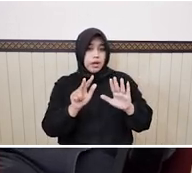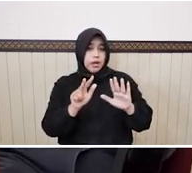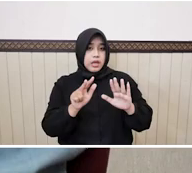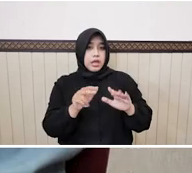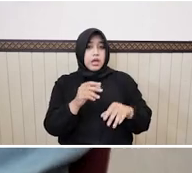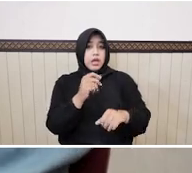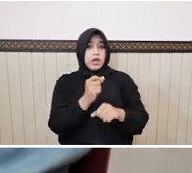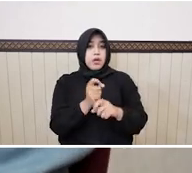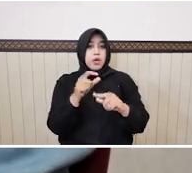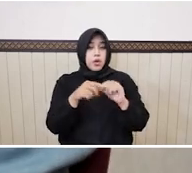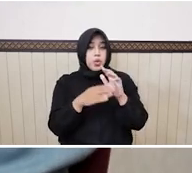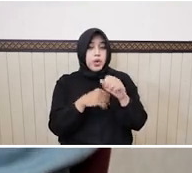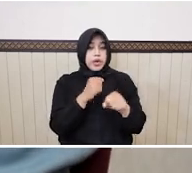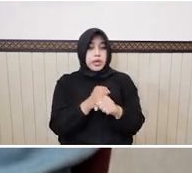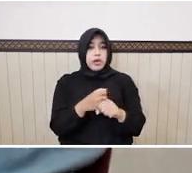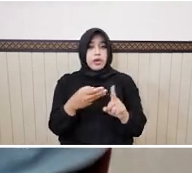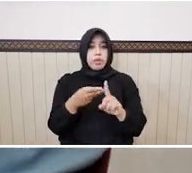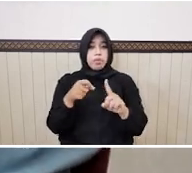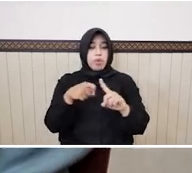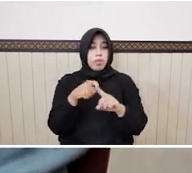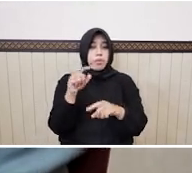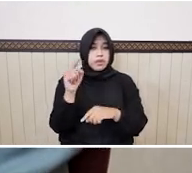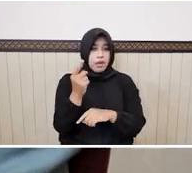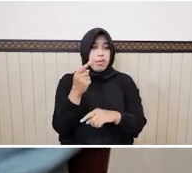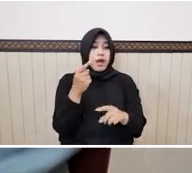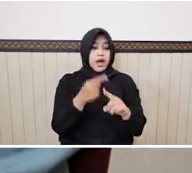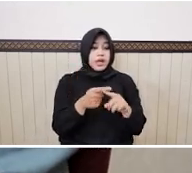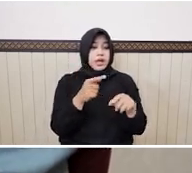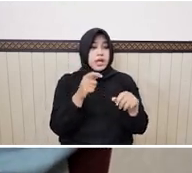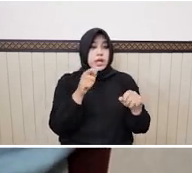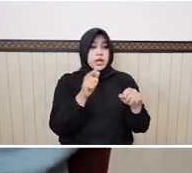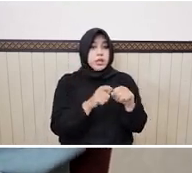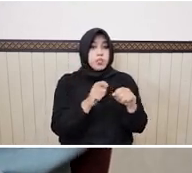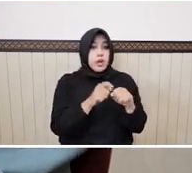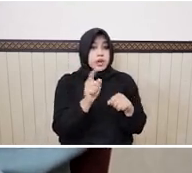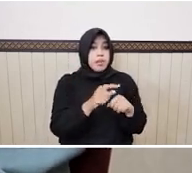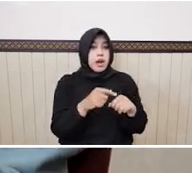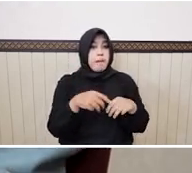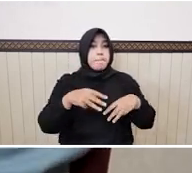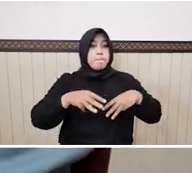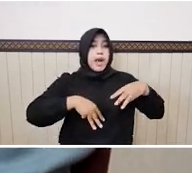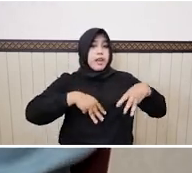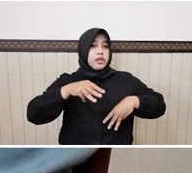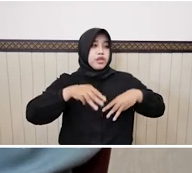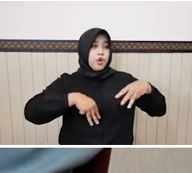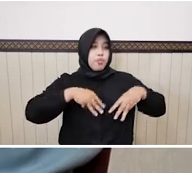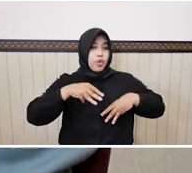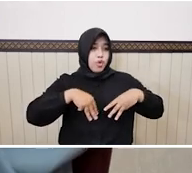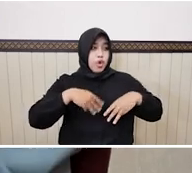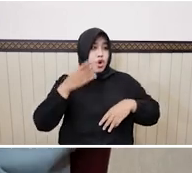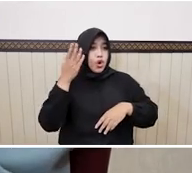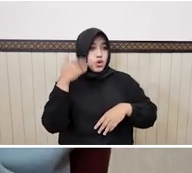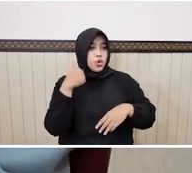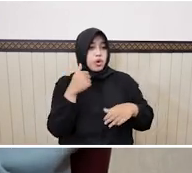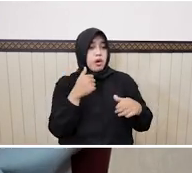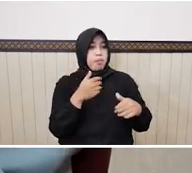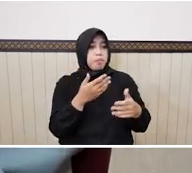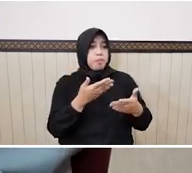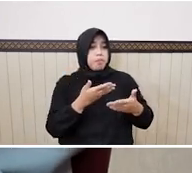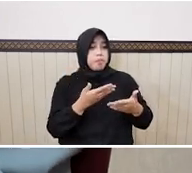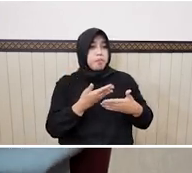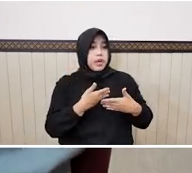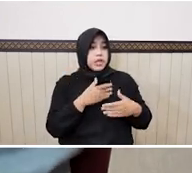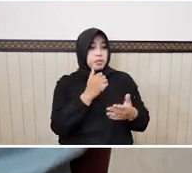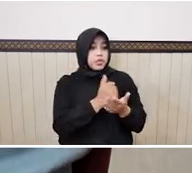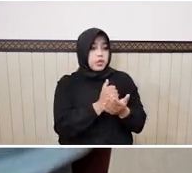pertama kali versi install di Indonesia dilakukan di Malioboro yang waktu itu kita ditantang sewa kami sebelumnya